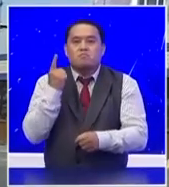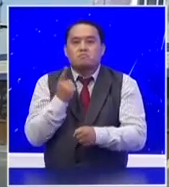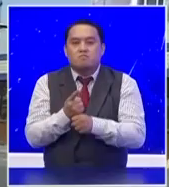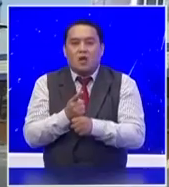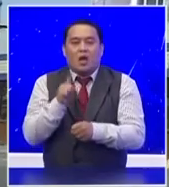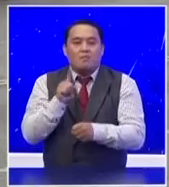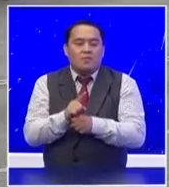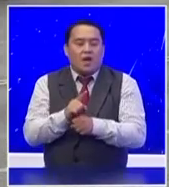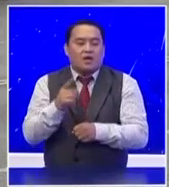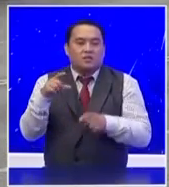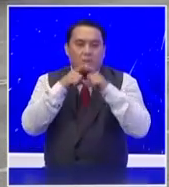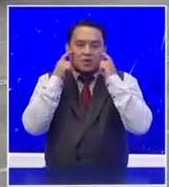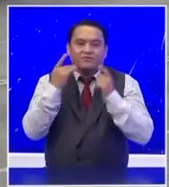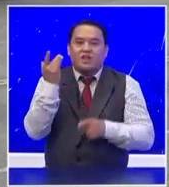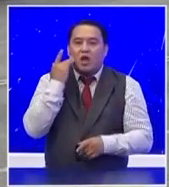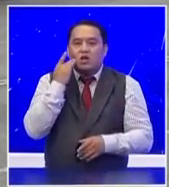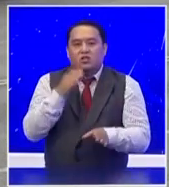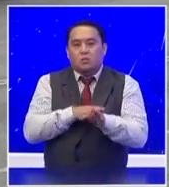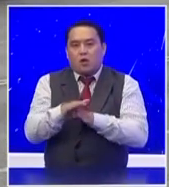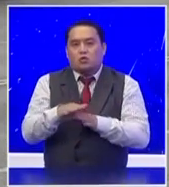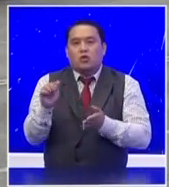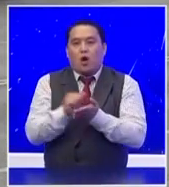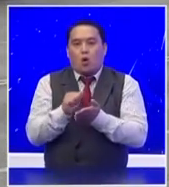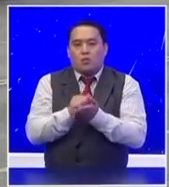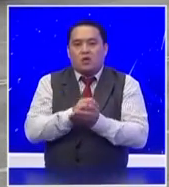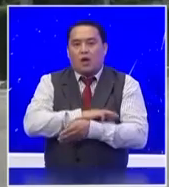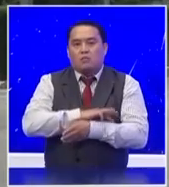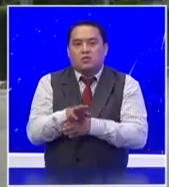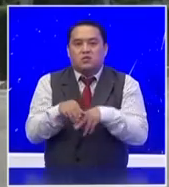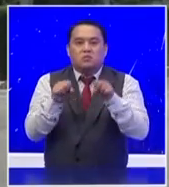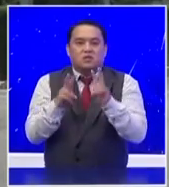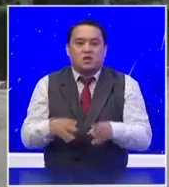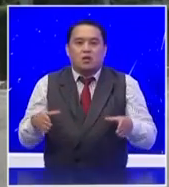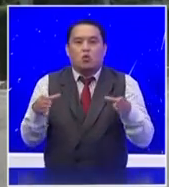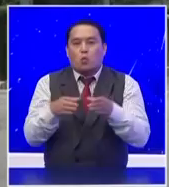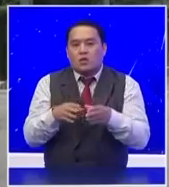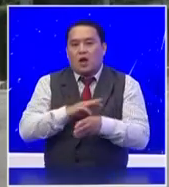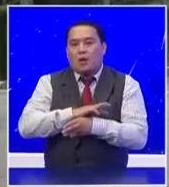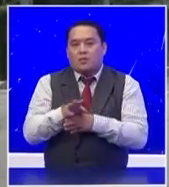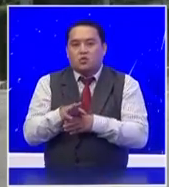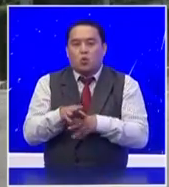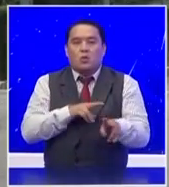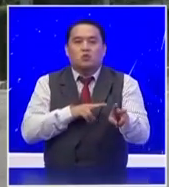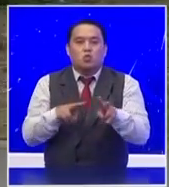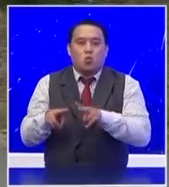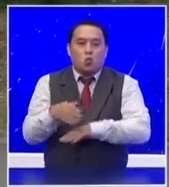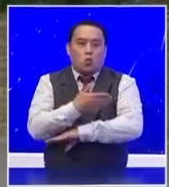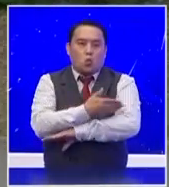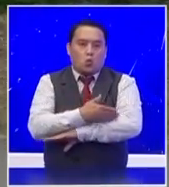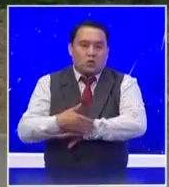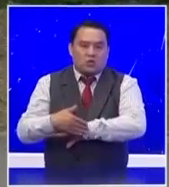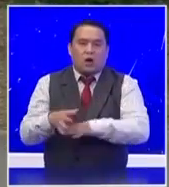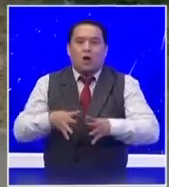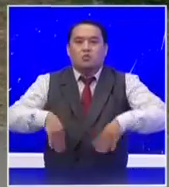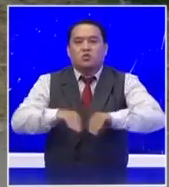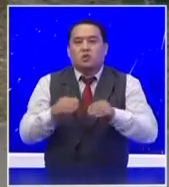население носить маски повсеместно. Исполнение норм документа будет обеспечено специальными группами, обеспечивающими патрулирование улиц и